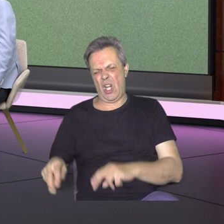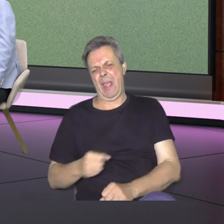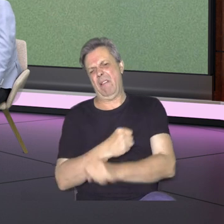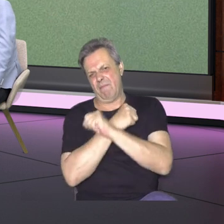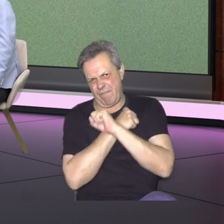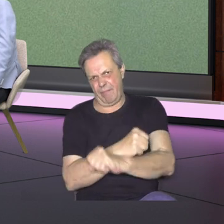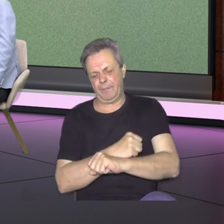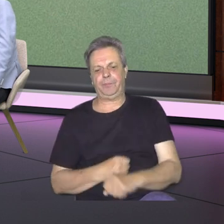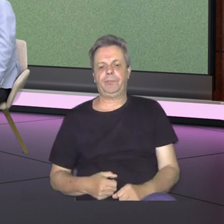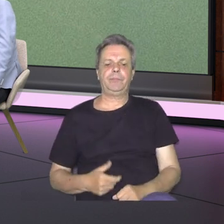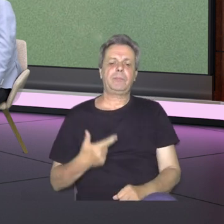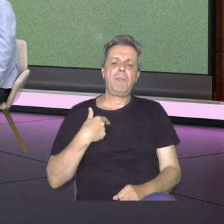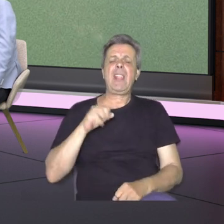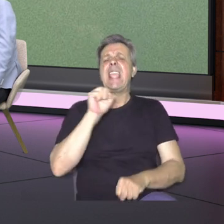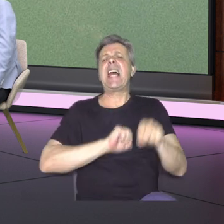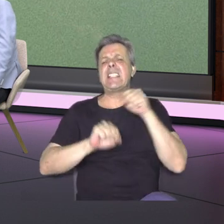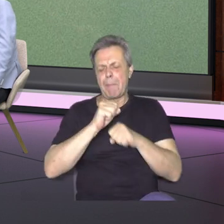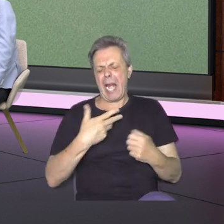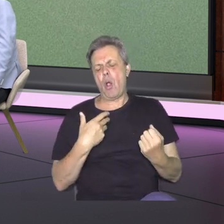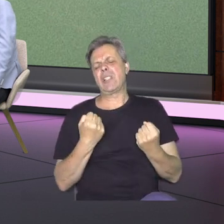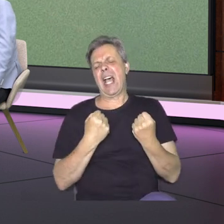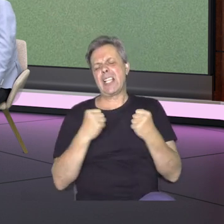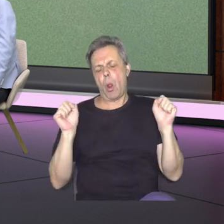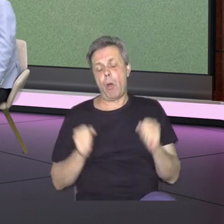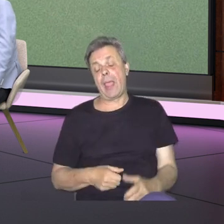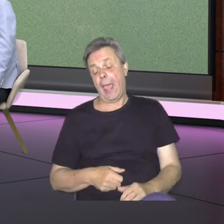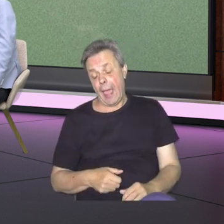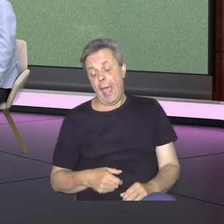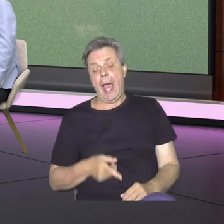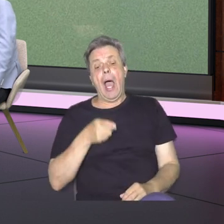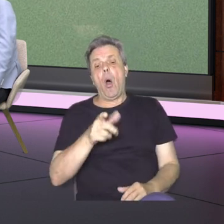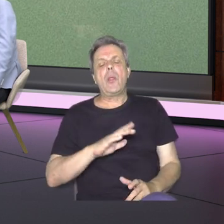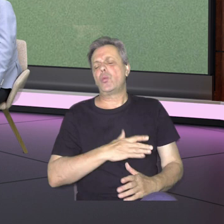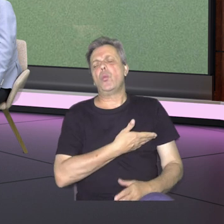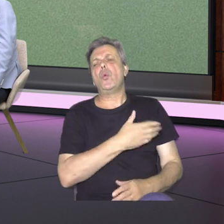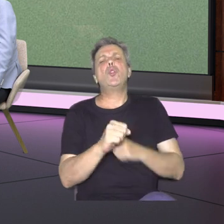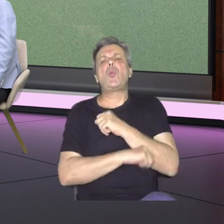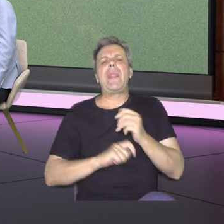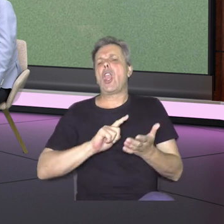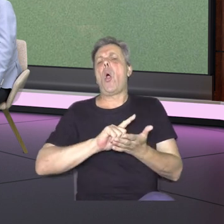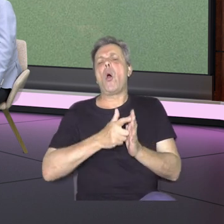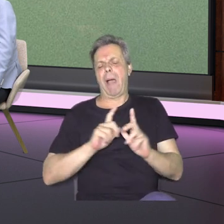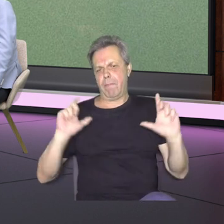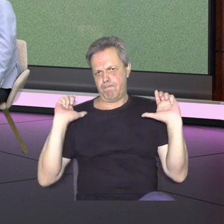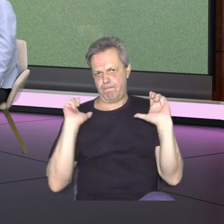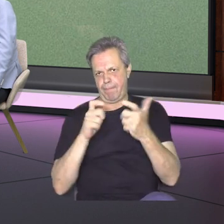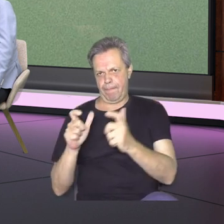suđenja. Ja sam se branio sa slobode, ovi su odmah pohapšeni studenti,